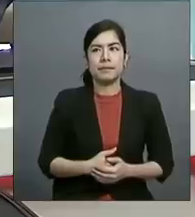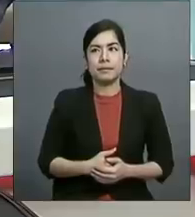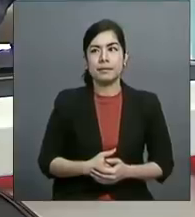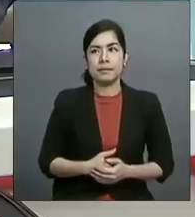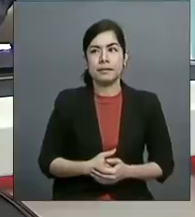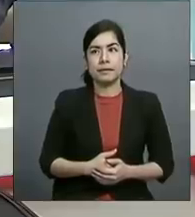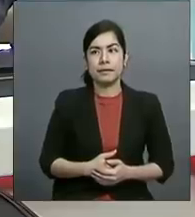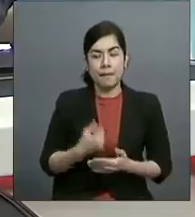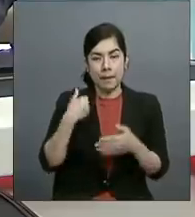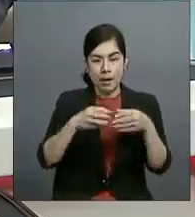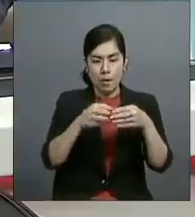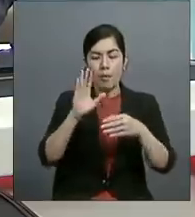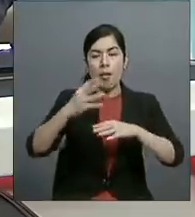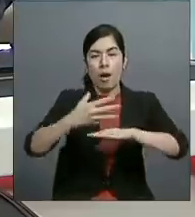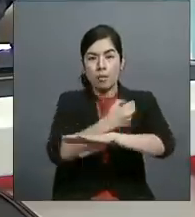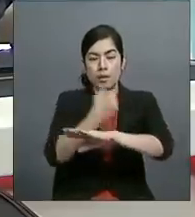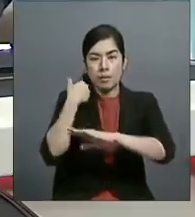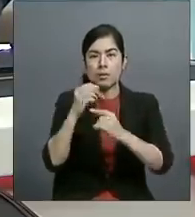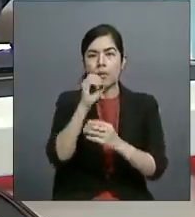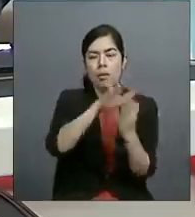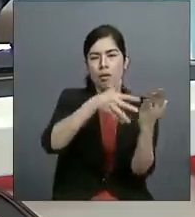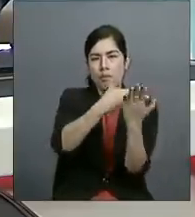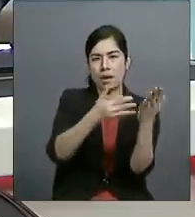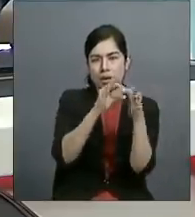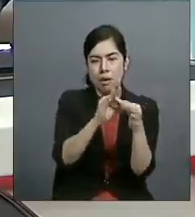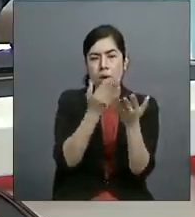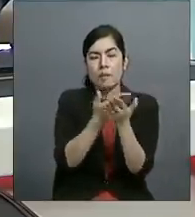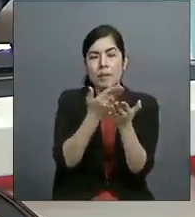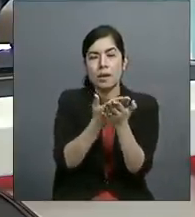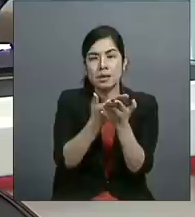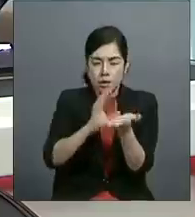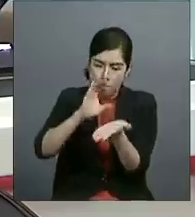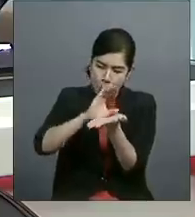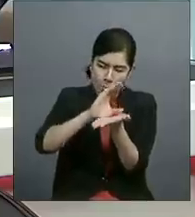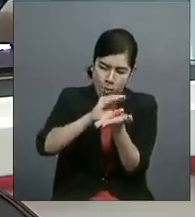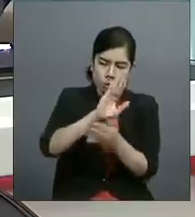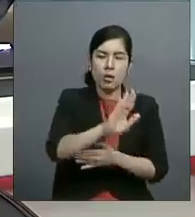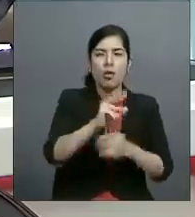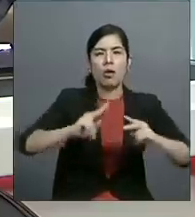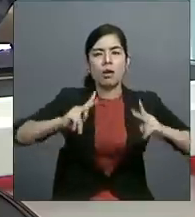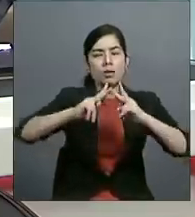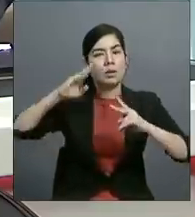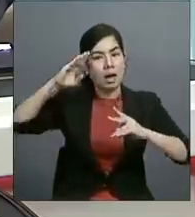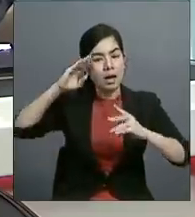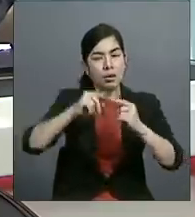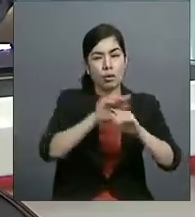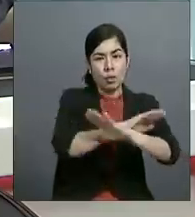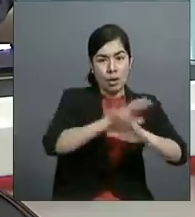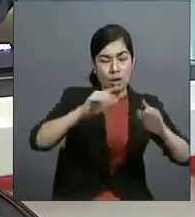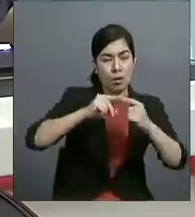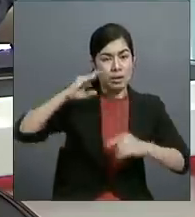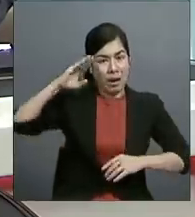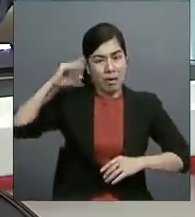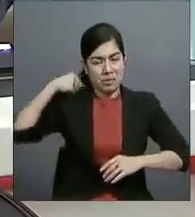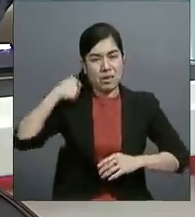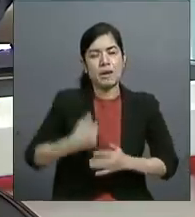หลังจากที่มีพรรคการเมืองนั้นได้ออกมาชูนโยบายในการปรับลดงบประมาณของกองทัพและยกเลิกการเกณฑ์ทหารนะคะอาจจะเป็นส่วนหนึ่งค่ะ